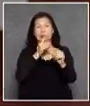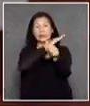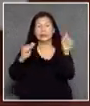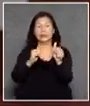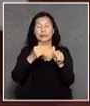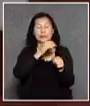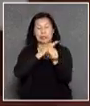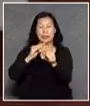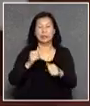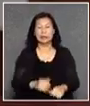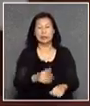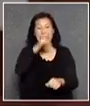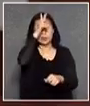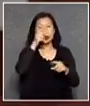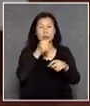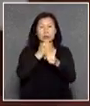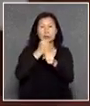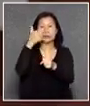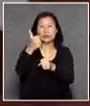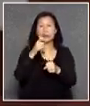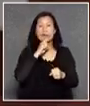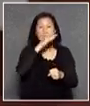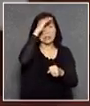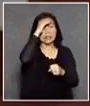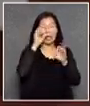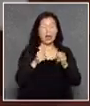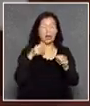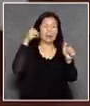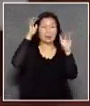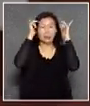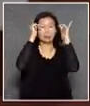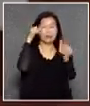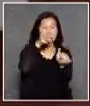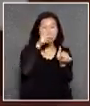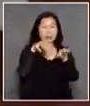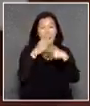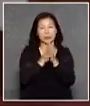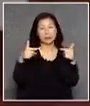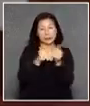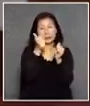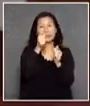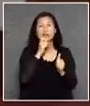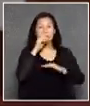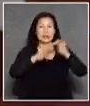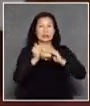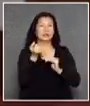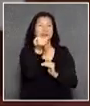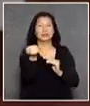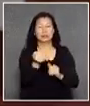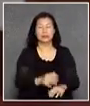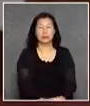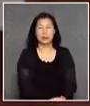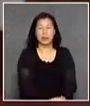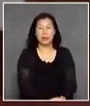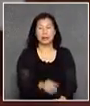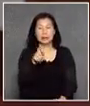咪？政府係做得啱，警方施暴係合理，係咪？但係你水平低啊嘛，大佬，所以你